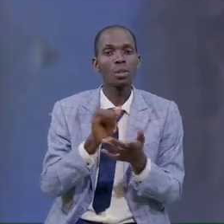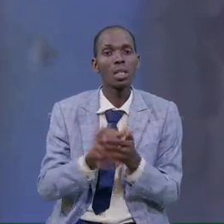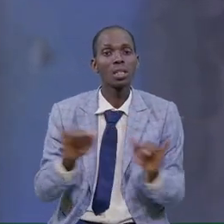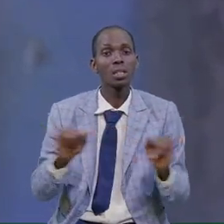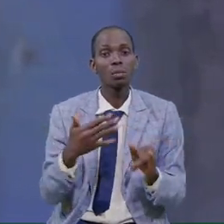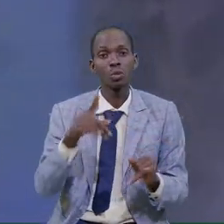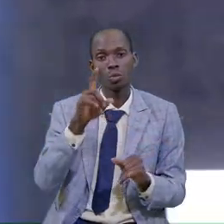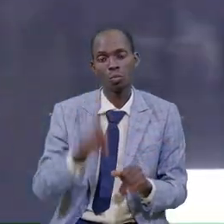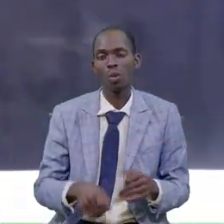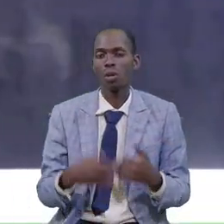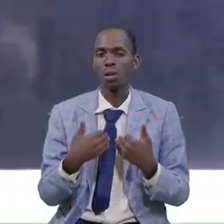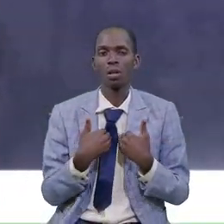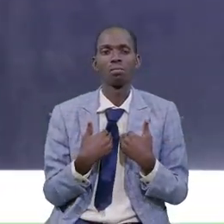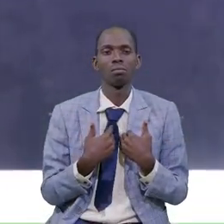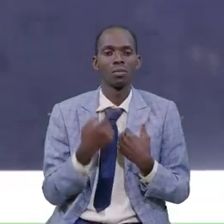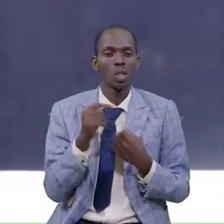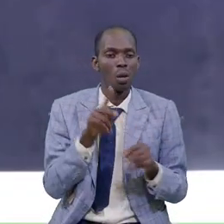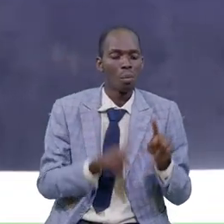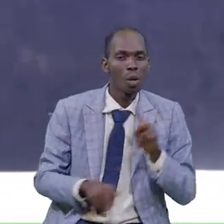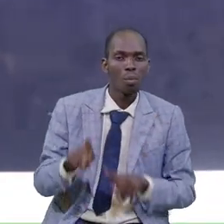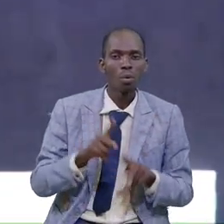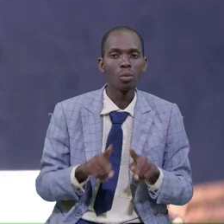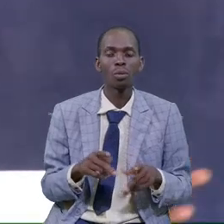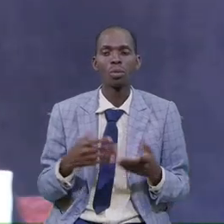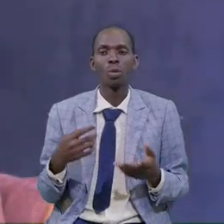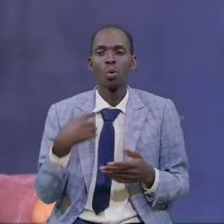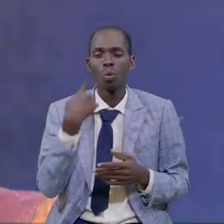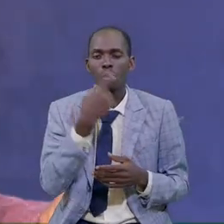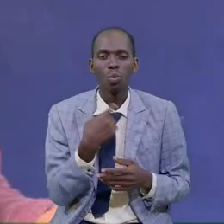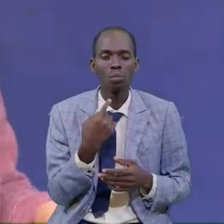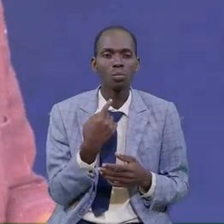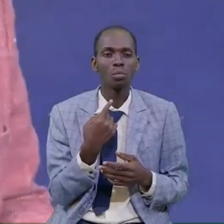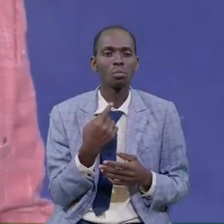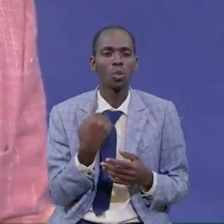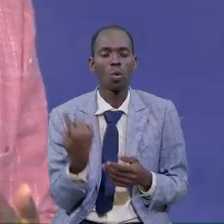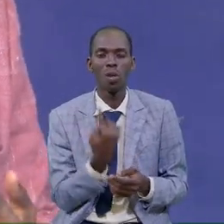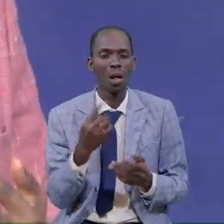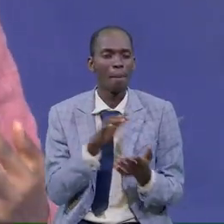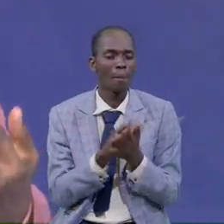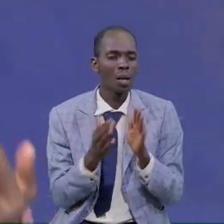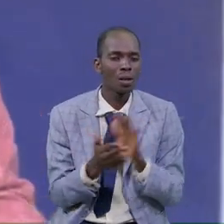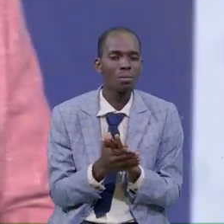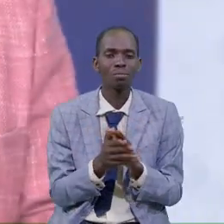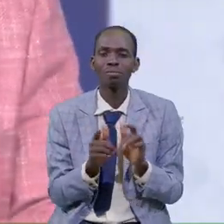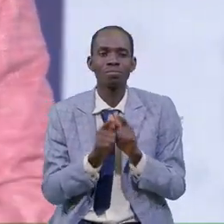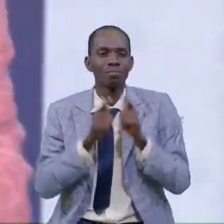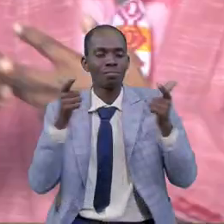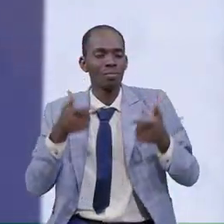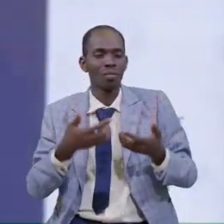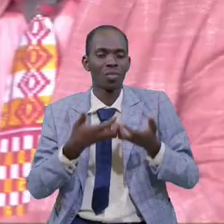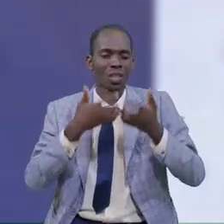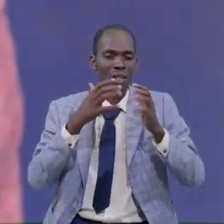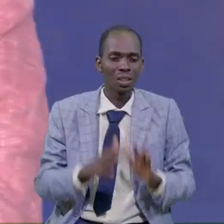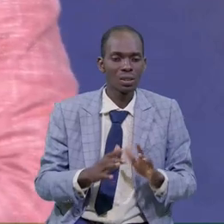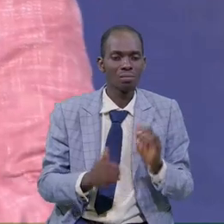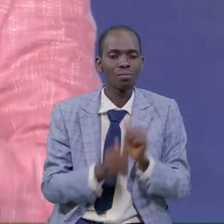la même chose que tu devais avoir, des gens qui deviennent seulement de grands hommes sur la terre, des ingénieurs, de grands